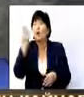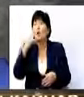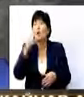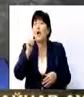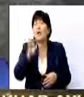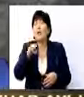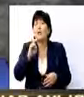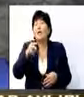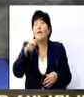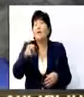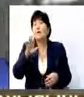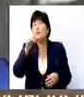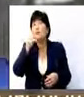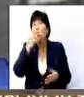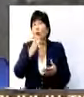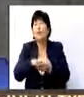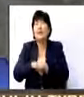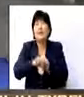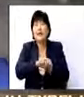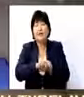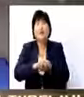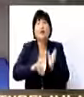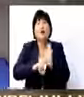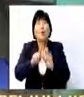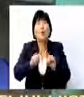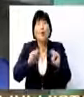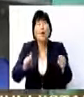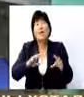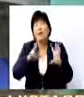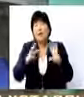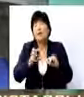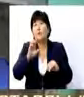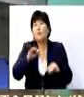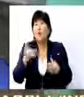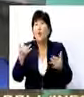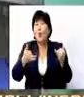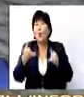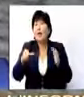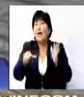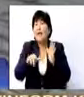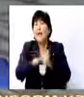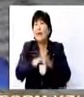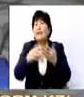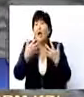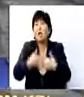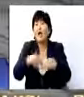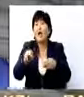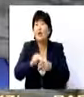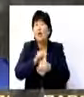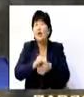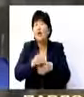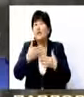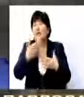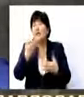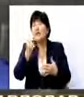комбинат 2005 жылдан бастап жауапкершілігі шектеулі серіктестік болып құрылды. Нәтижесінде бетон құйып дайындау, электр мен механикалық жөндеу және